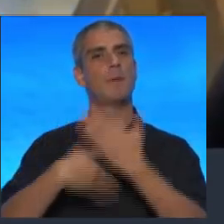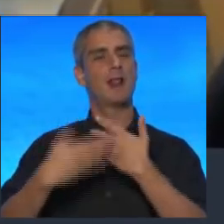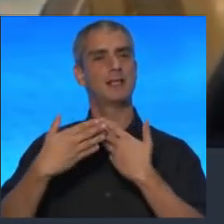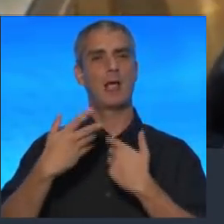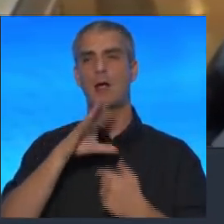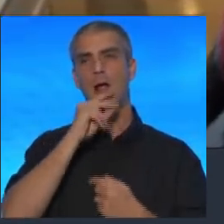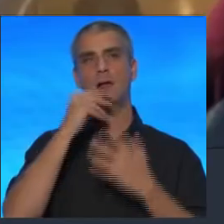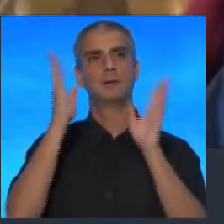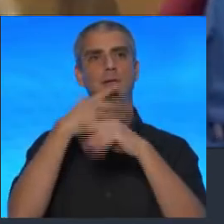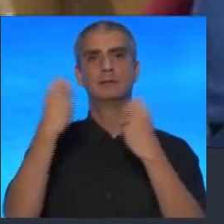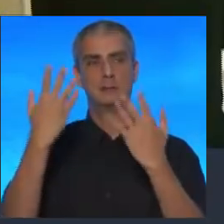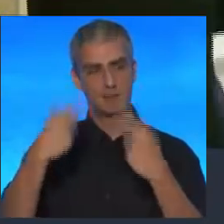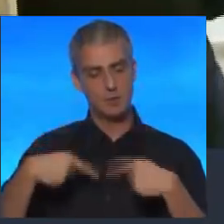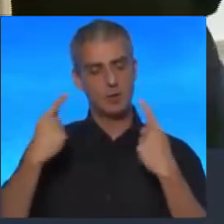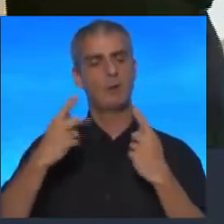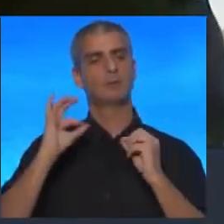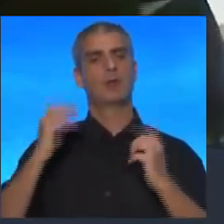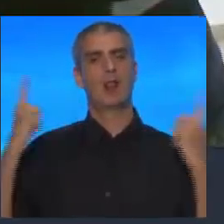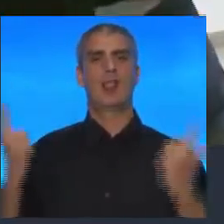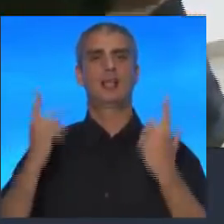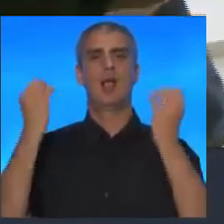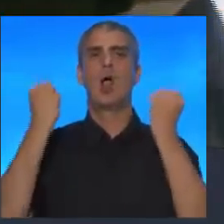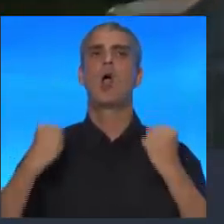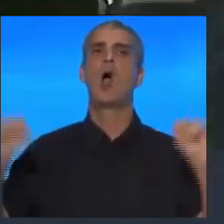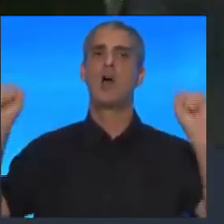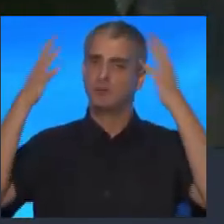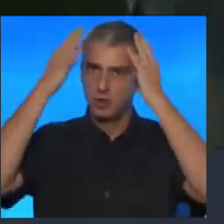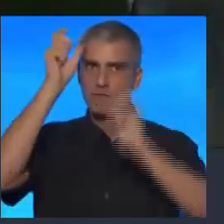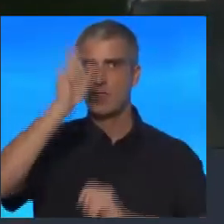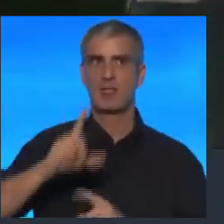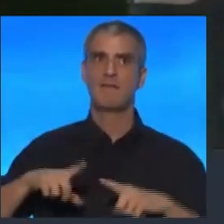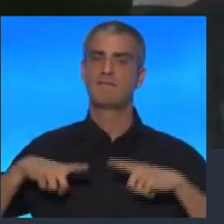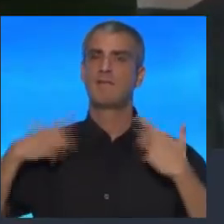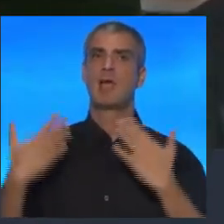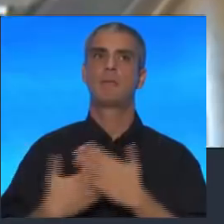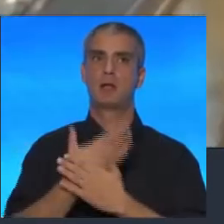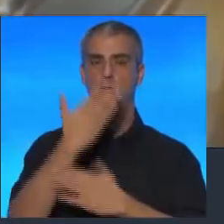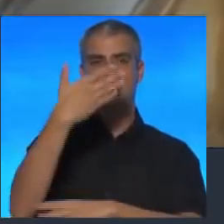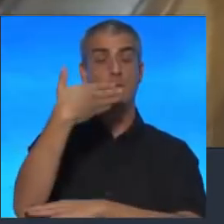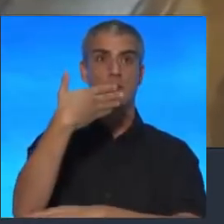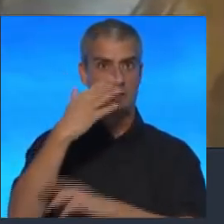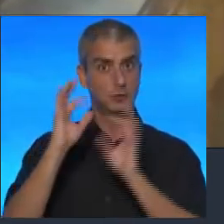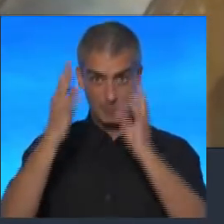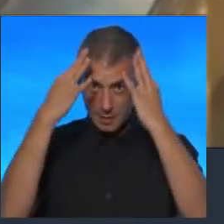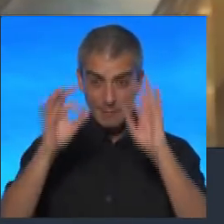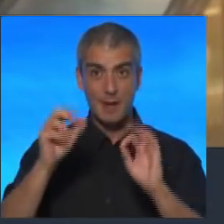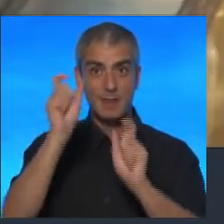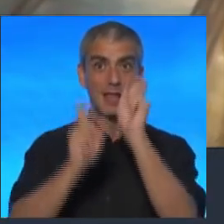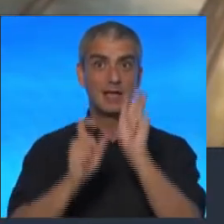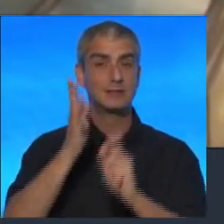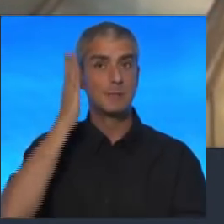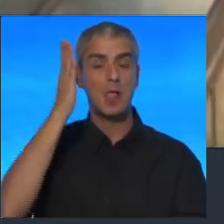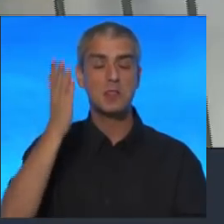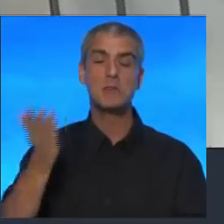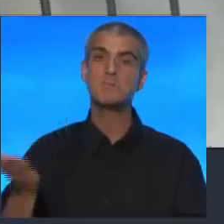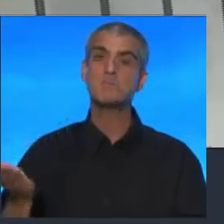ריקה מתוכן ליום שהוא כולו חגיגה לחופש, כבוד האדם וחיים חדשים במדינה שבאמת מכבדת את אזרחיה לעתיד?